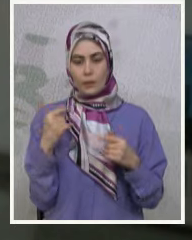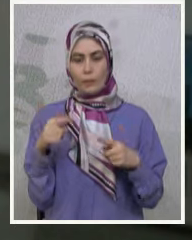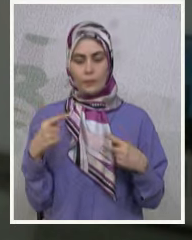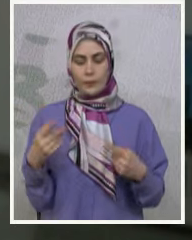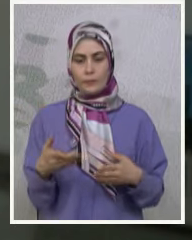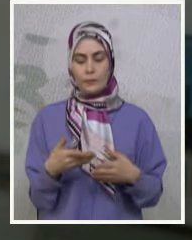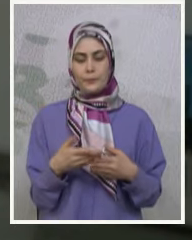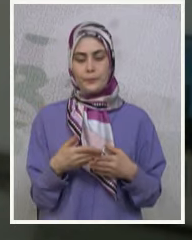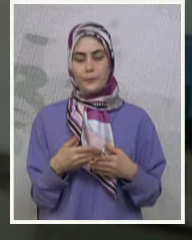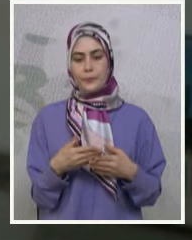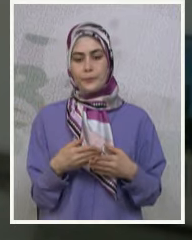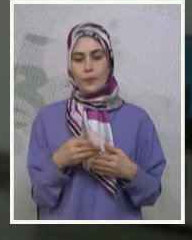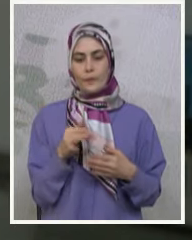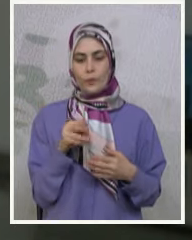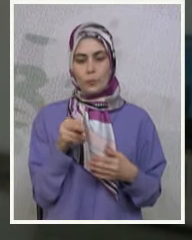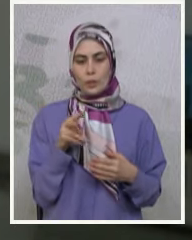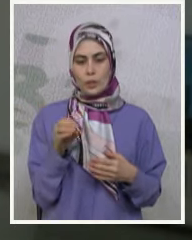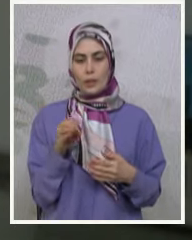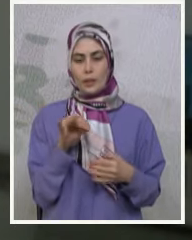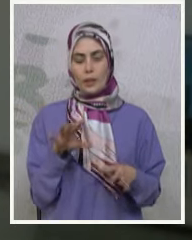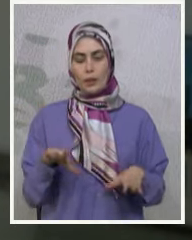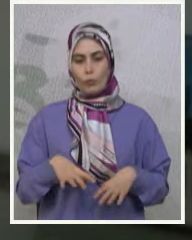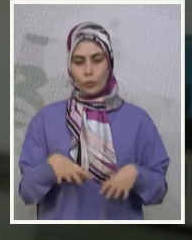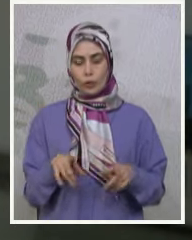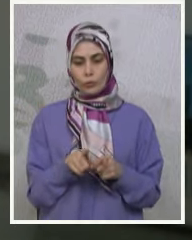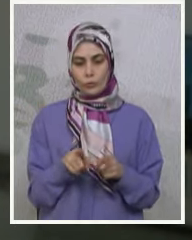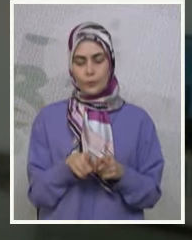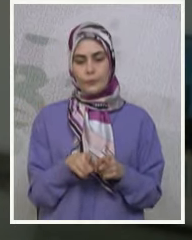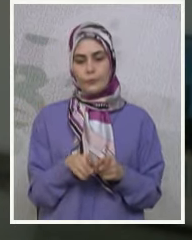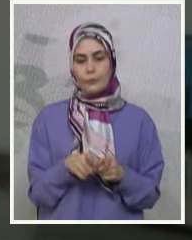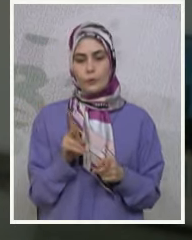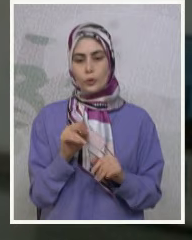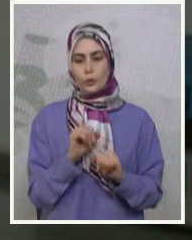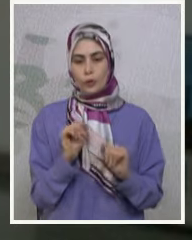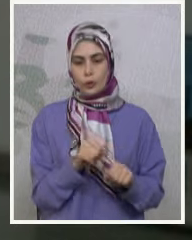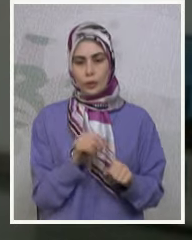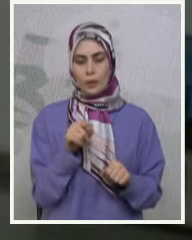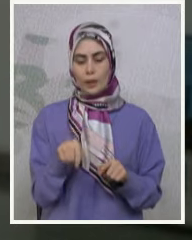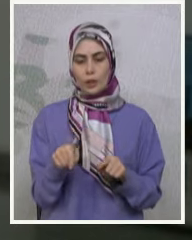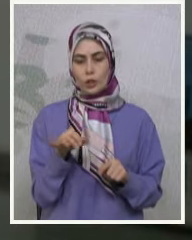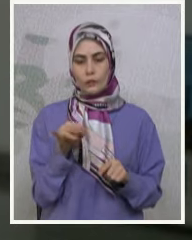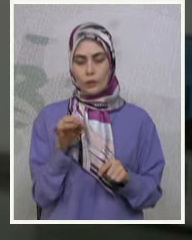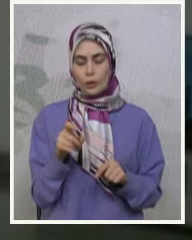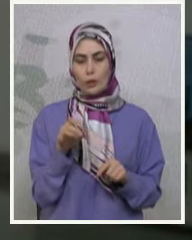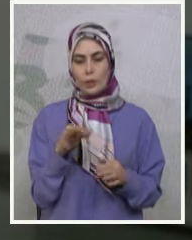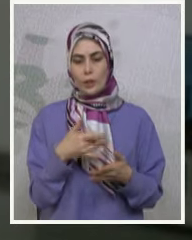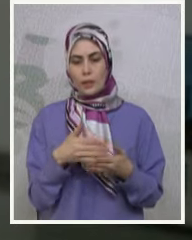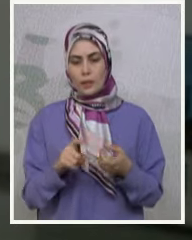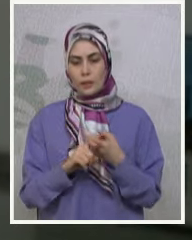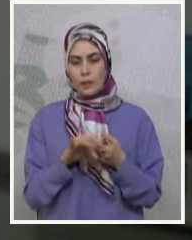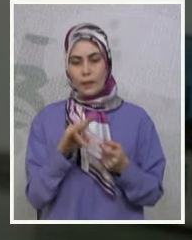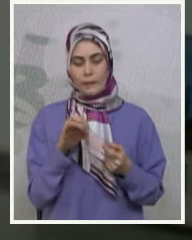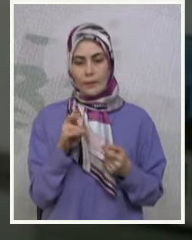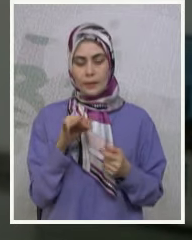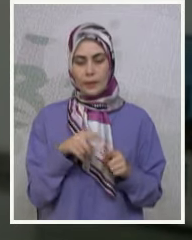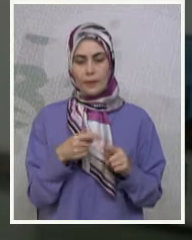так и мелкого рогатого скота, в том числе и лошадей, которые защищают этих животных от различных инфекций. Это вакцинация